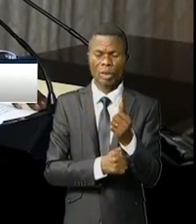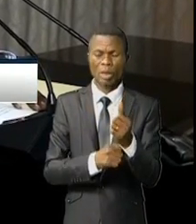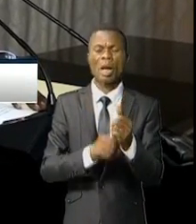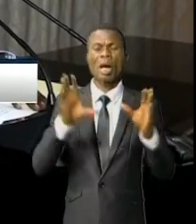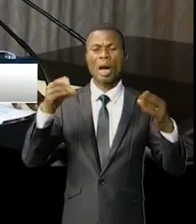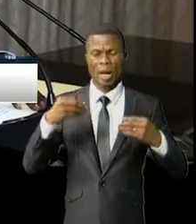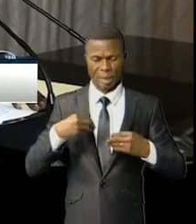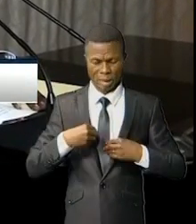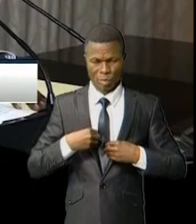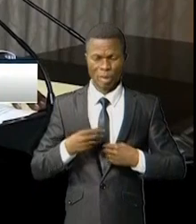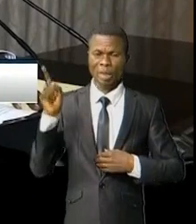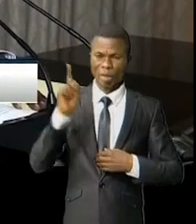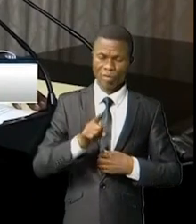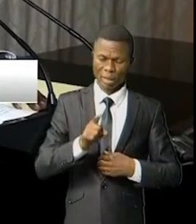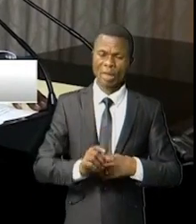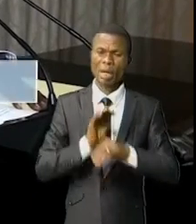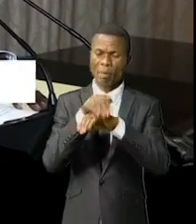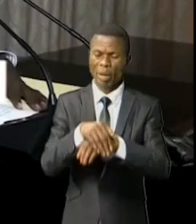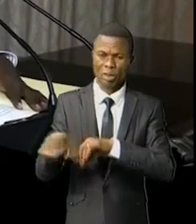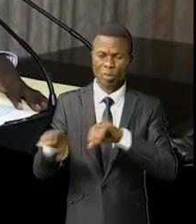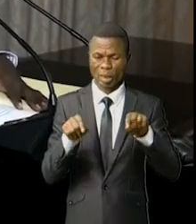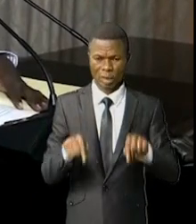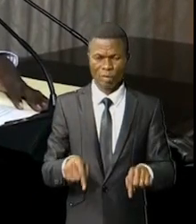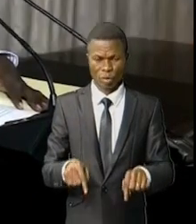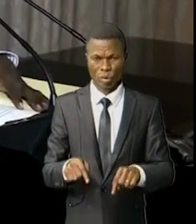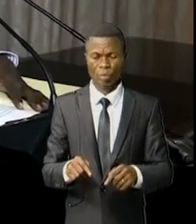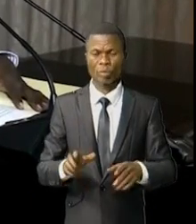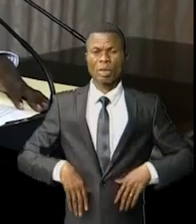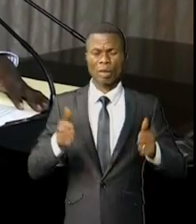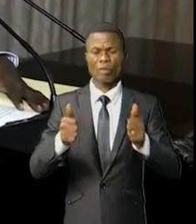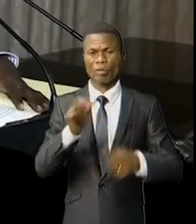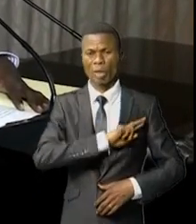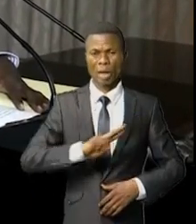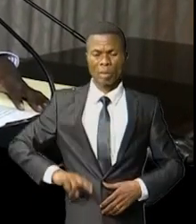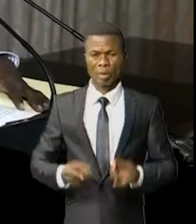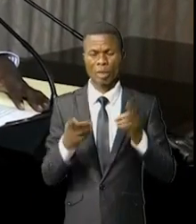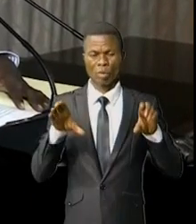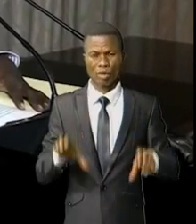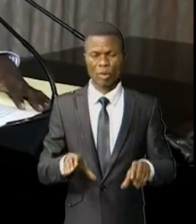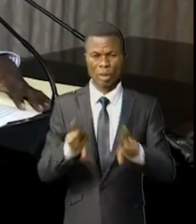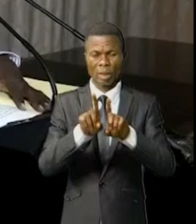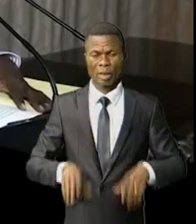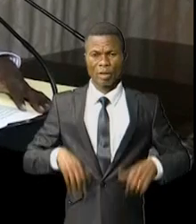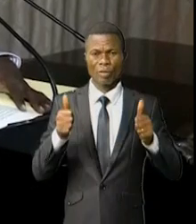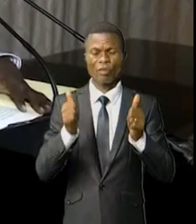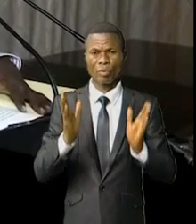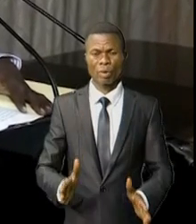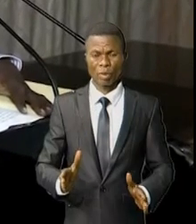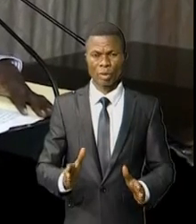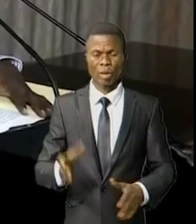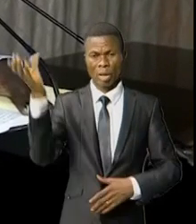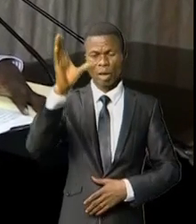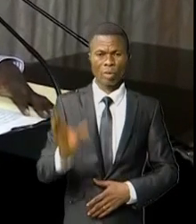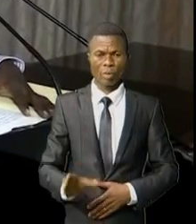la concrétisation de cette cérémonie. Que vive la République démocratique du Congo, que vive le Congo